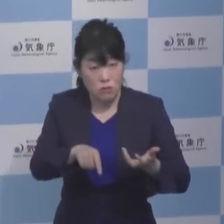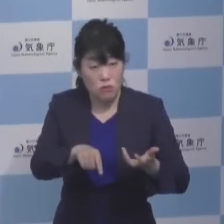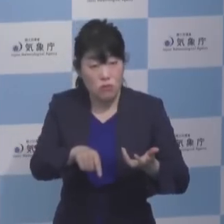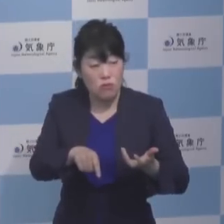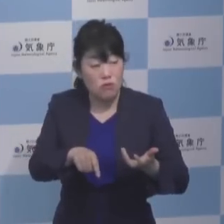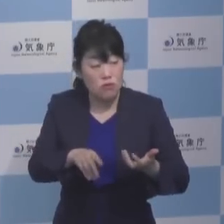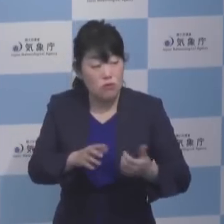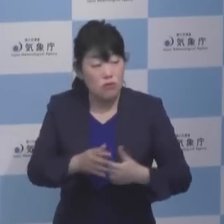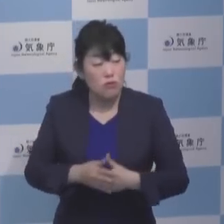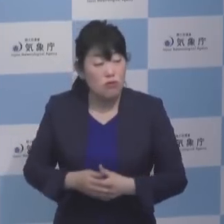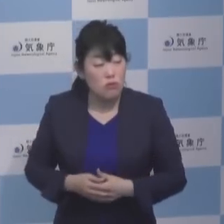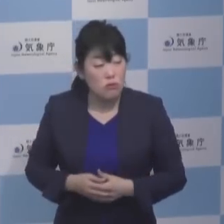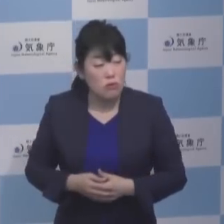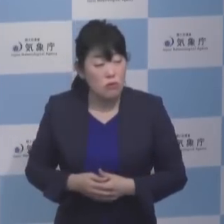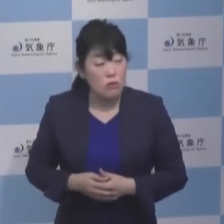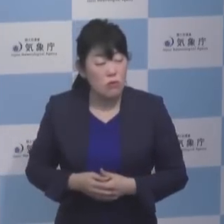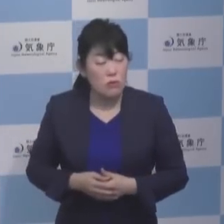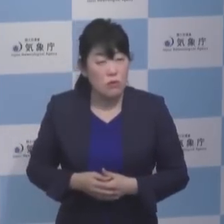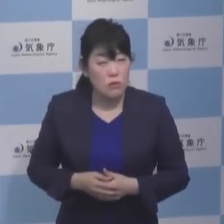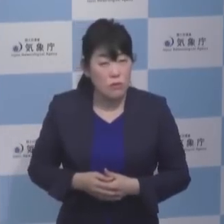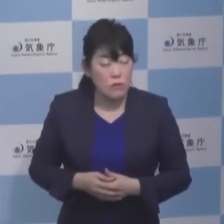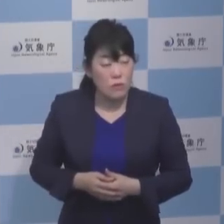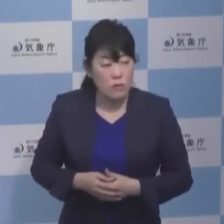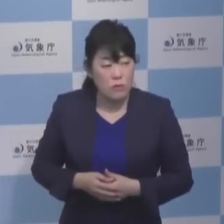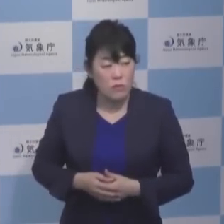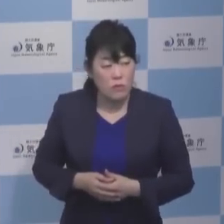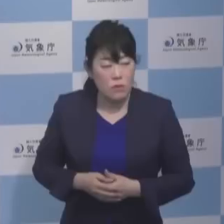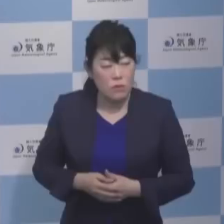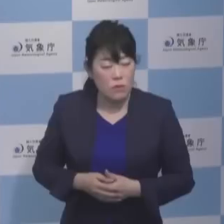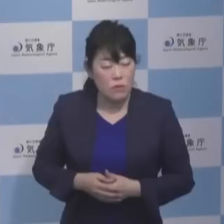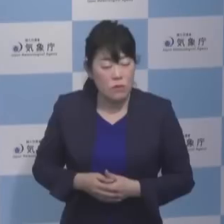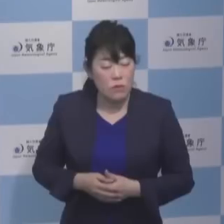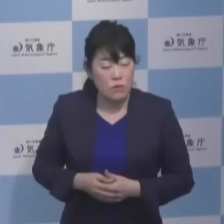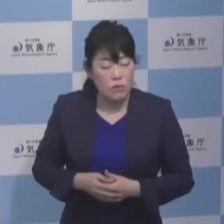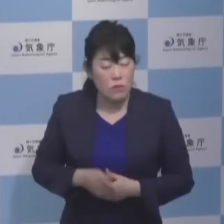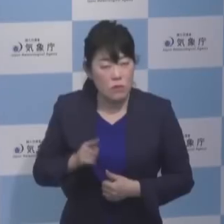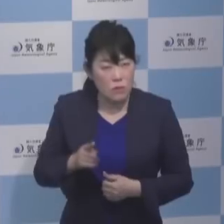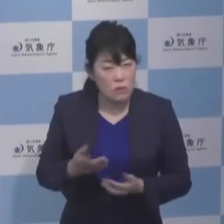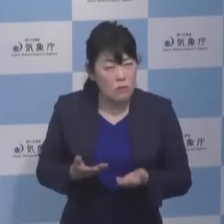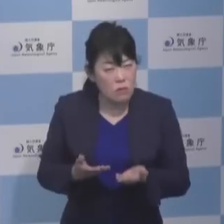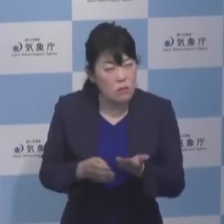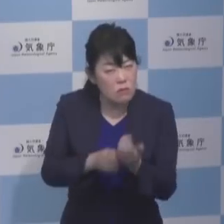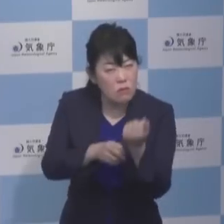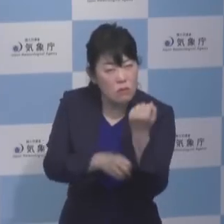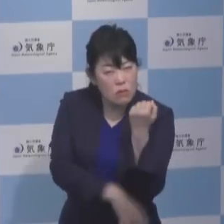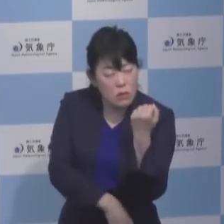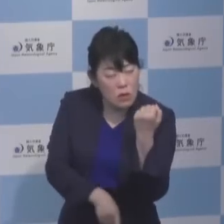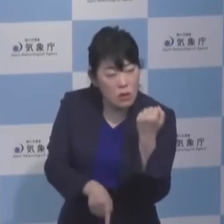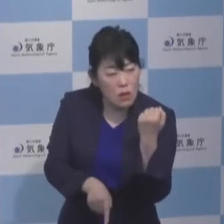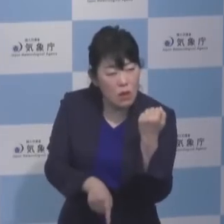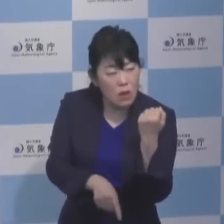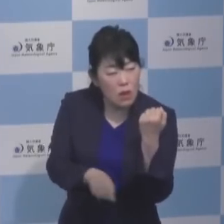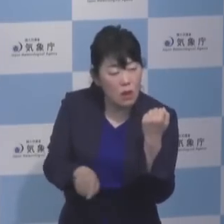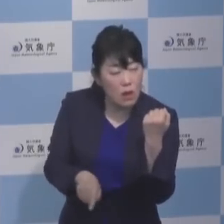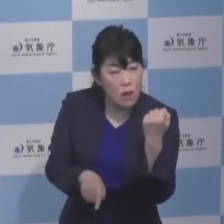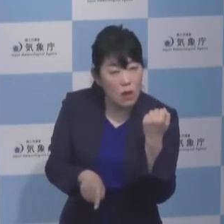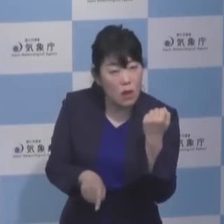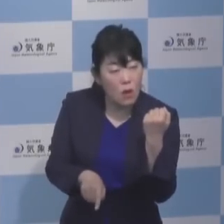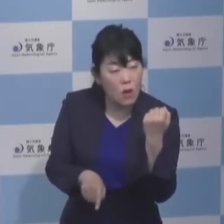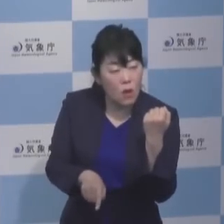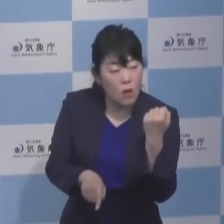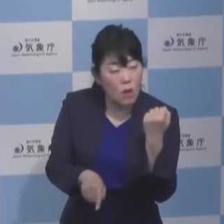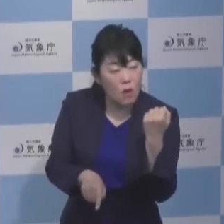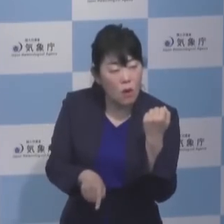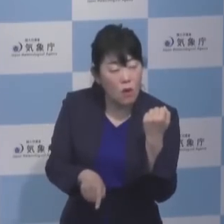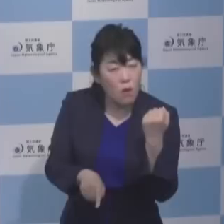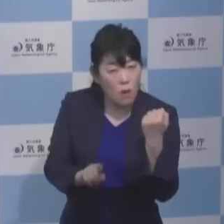位置ということでよろしかったでしょうか、ということですね。あと、まあ、震源がその、まあ、ABCD ないし E とかいう形でその震源が移動拡